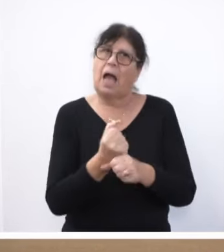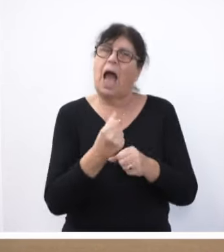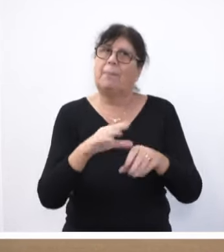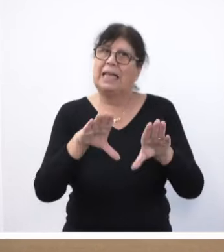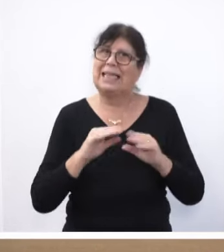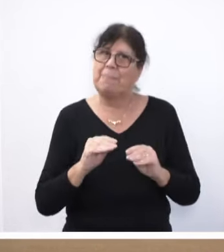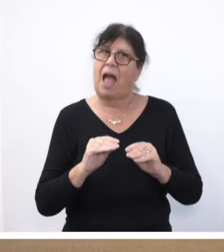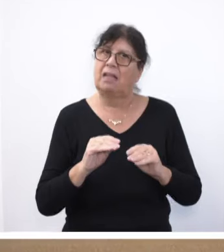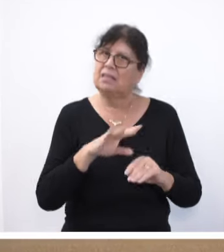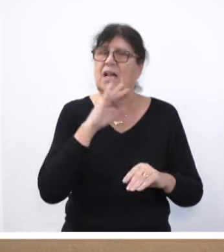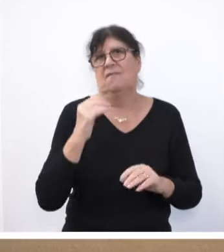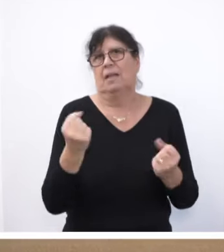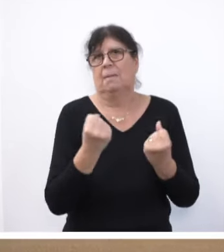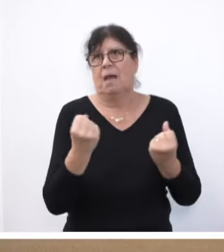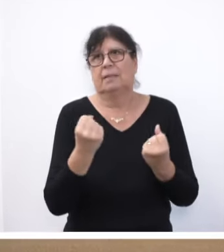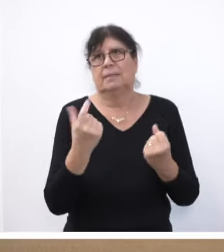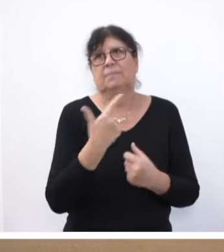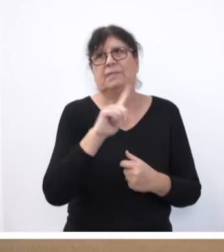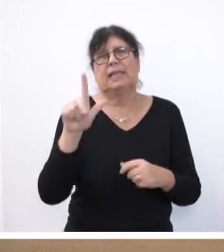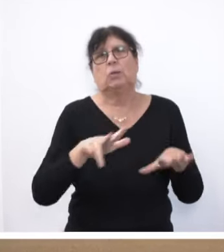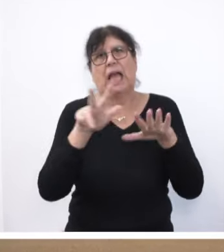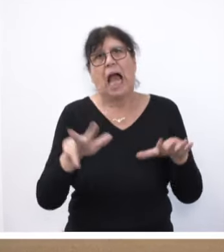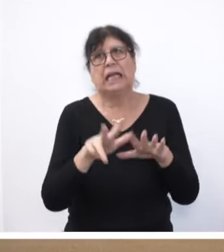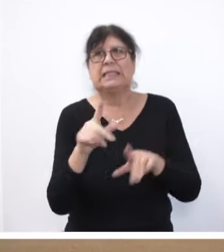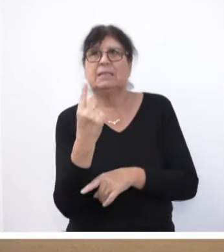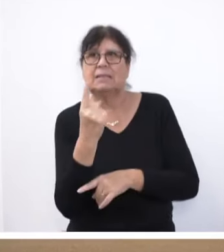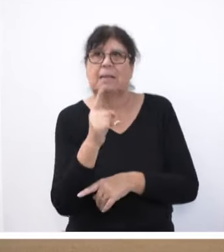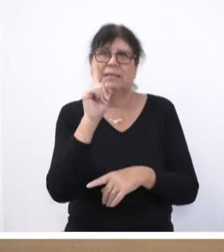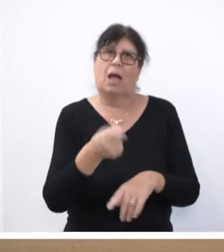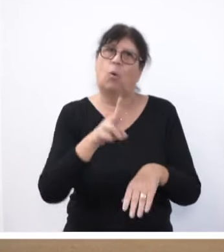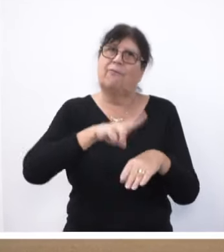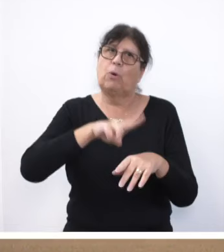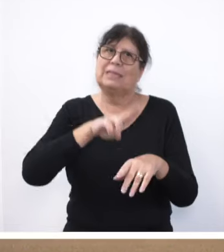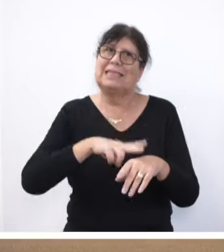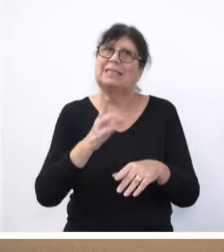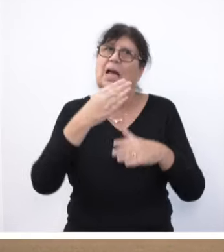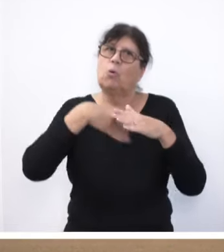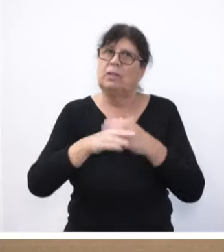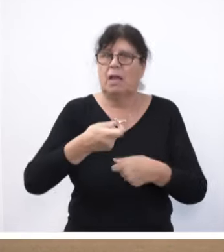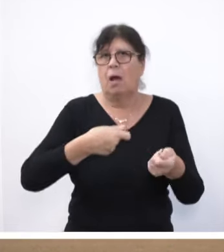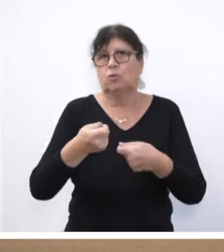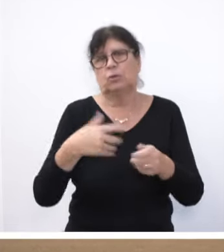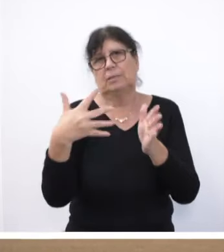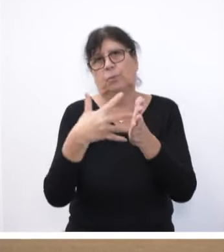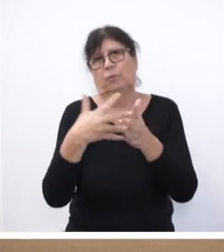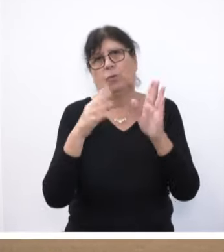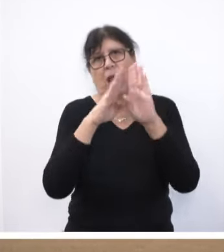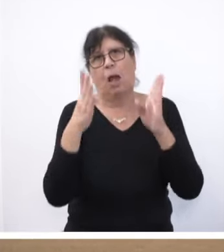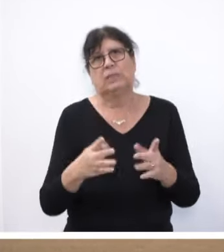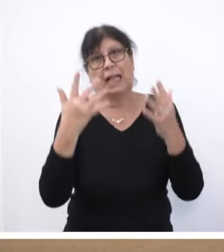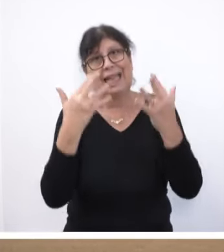ein. Seit 2018 haben Sie auch als Vorsitzender des Unterausschusses zur Prüfung der